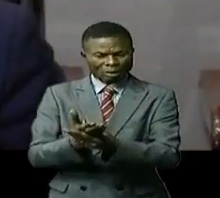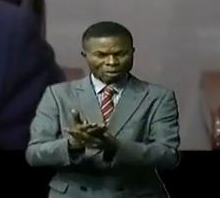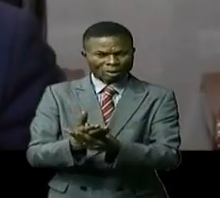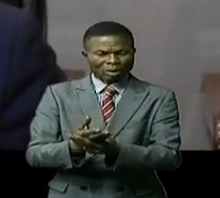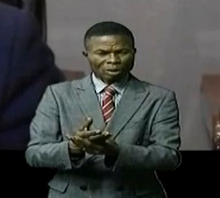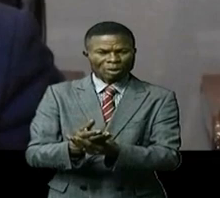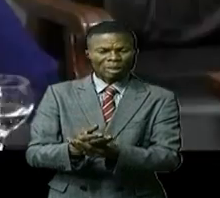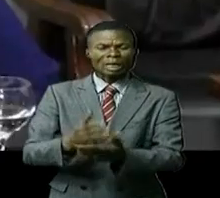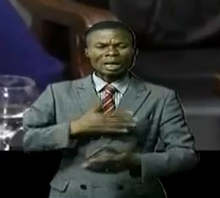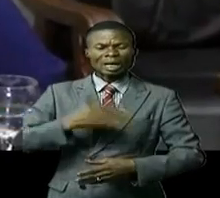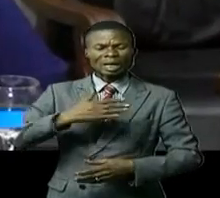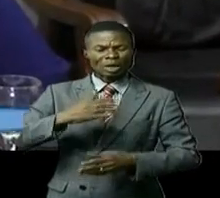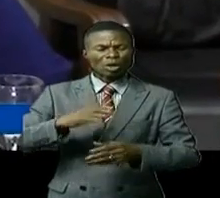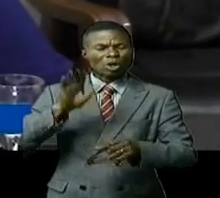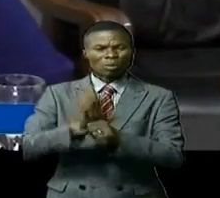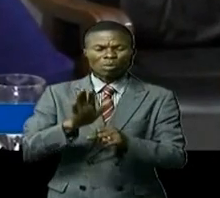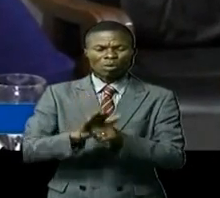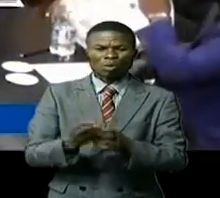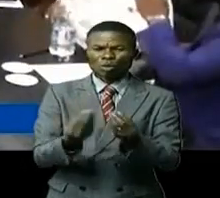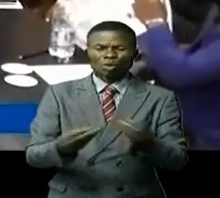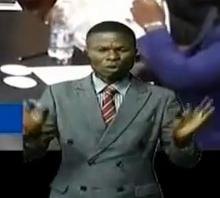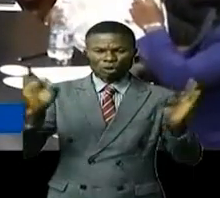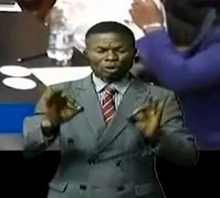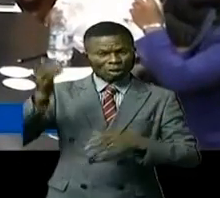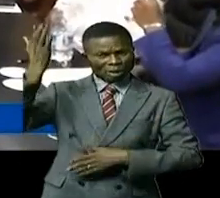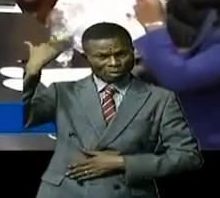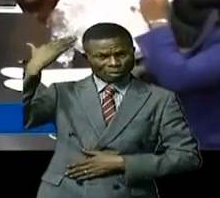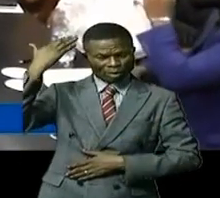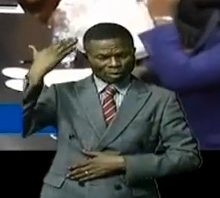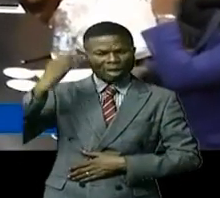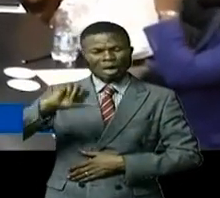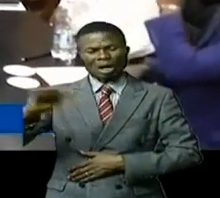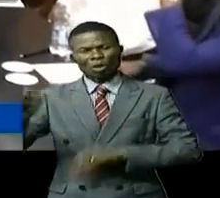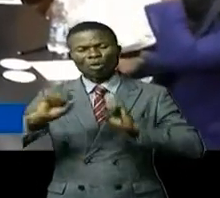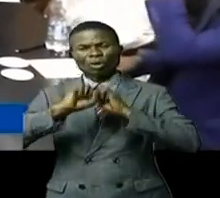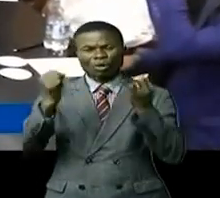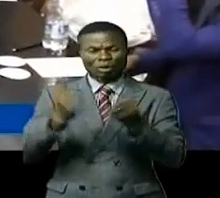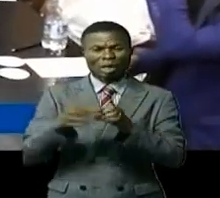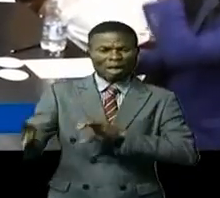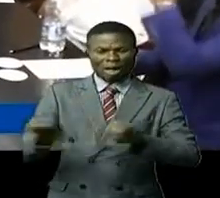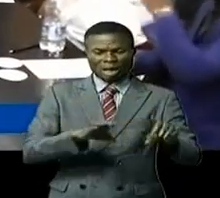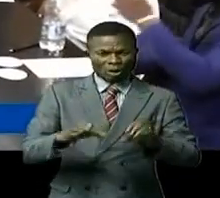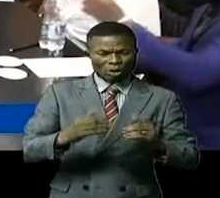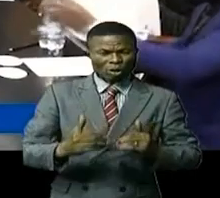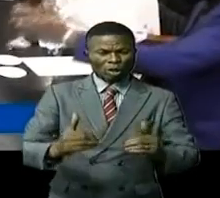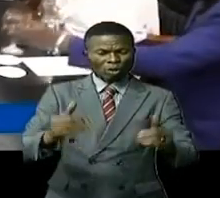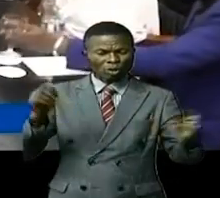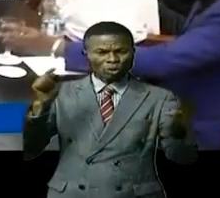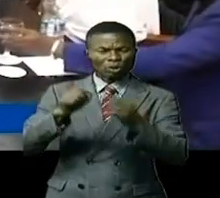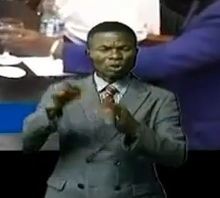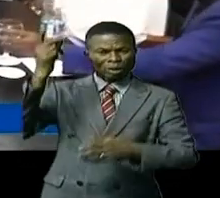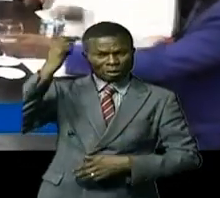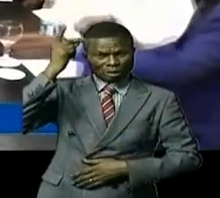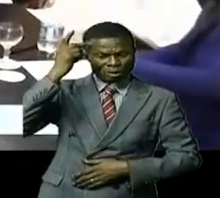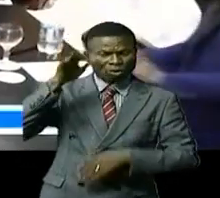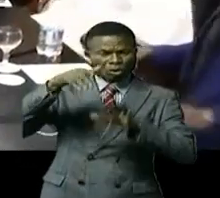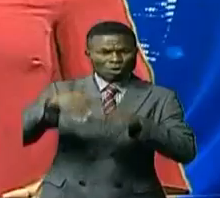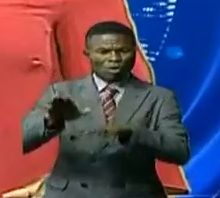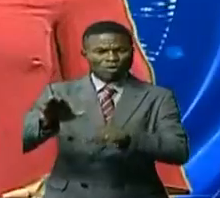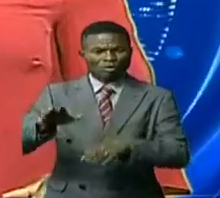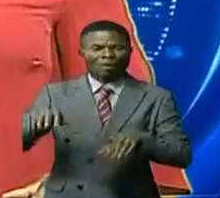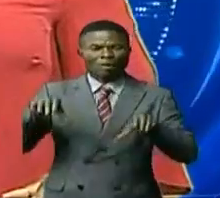plusieurs tentatives non concluantes avec d'autres entreprises. C'est Cernouni Allié à Kinshasa, Fleuve Congo